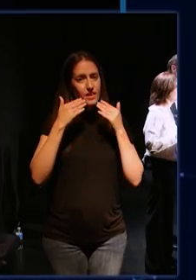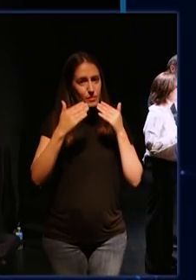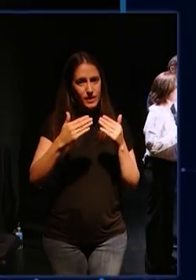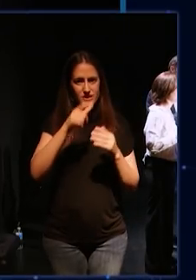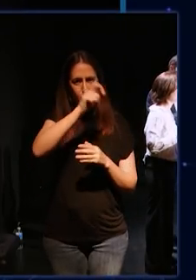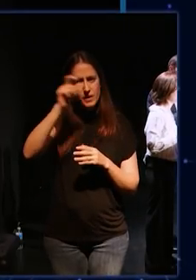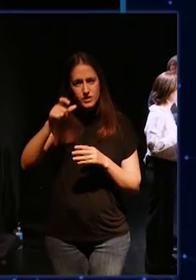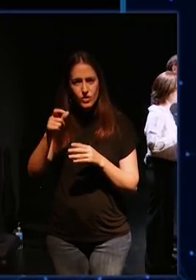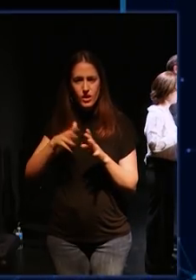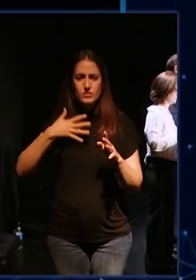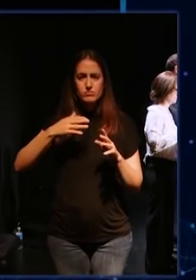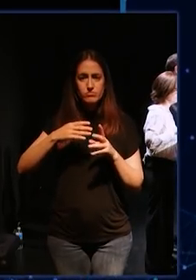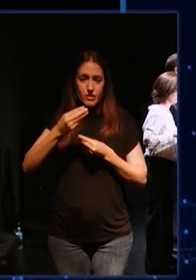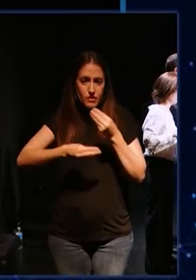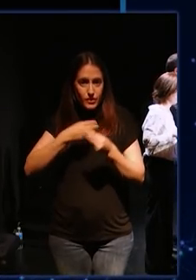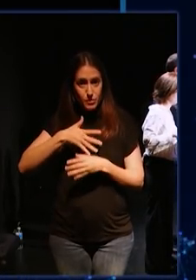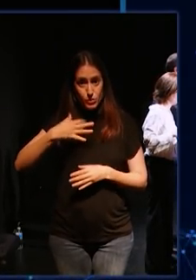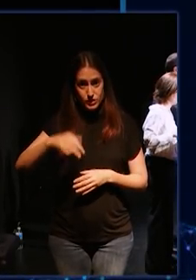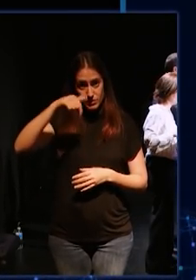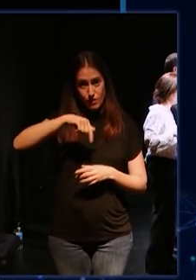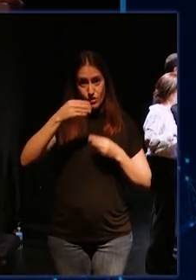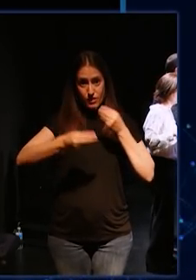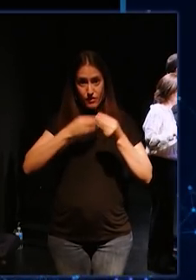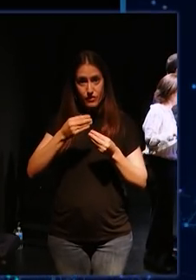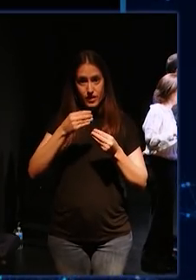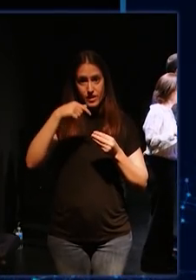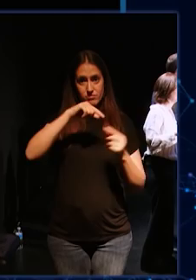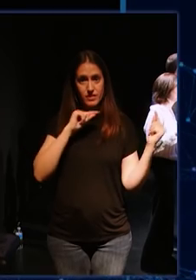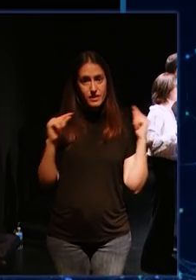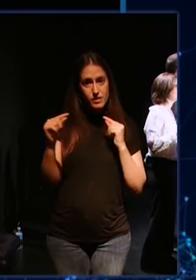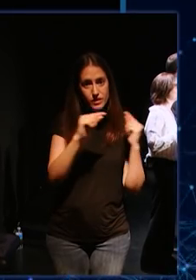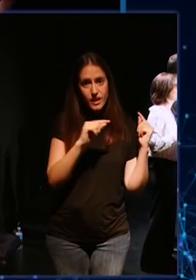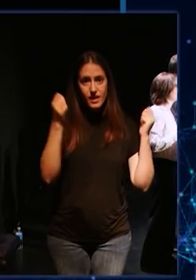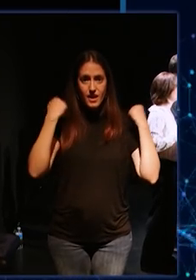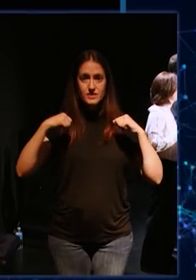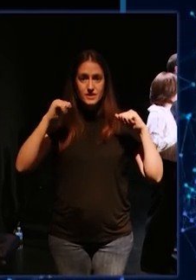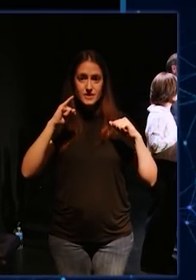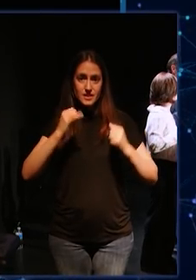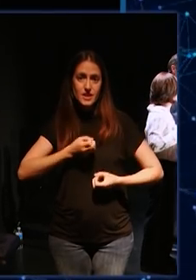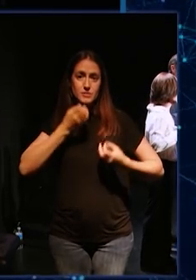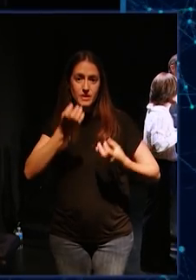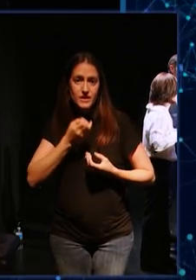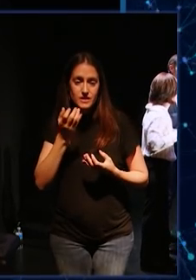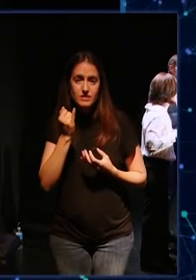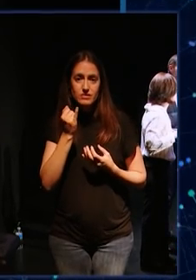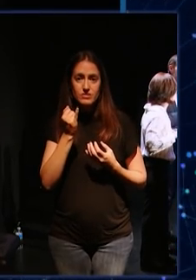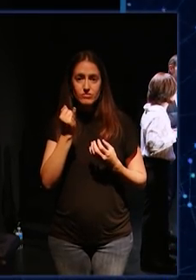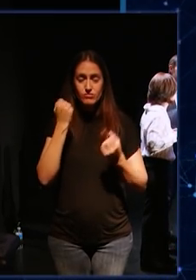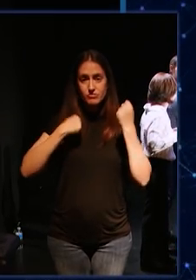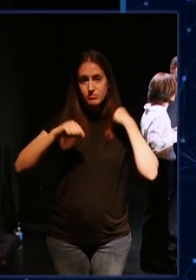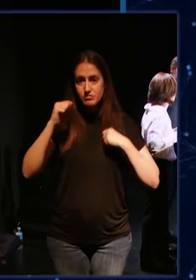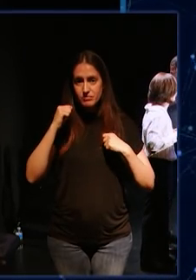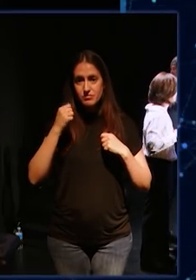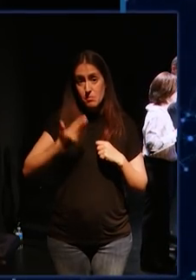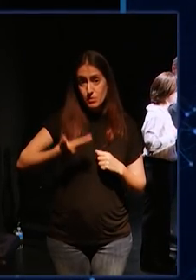possible doncs, que avui haguem pogut fer aquest exercici d'expressió i d'informació tan important,